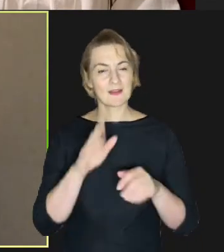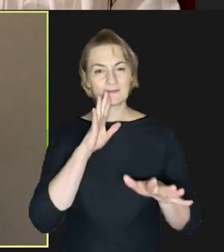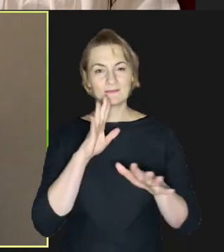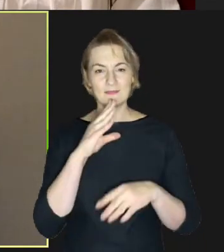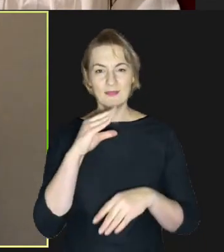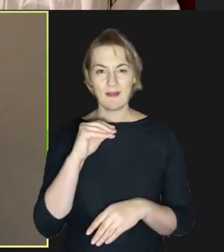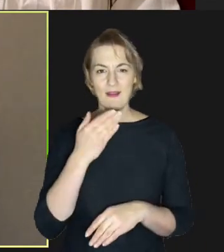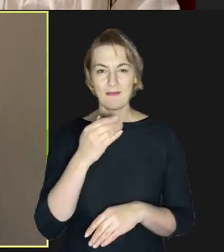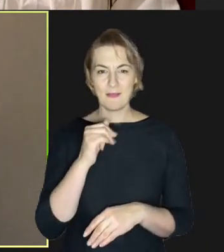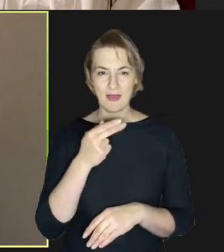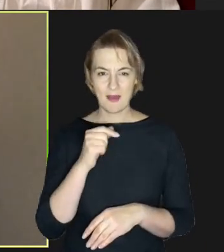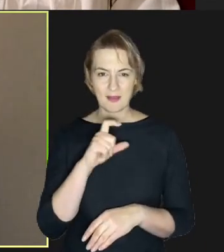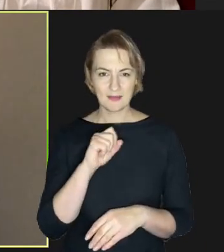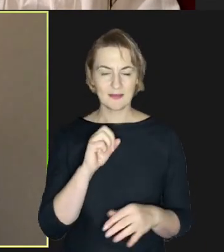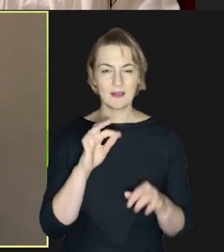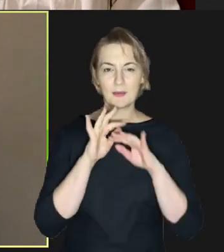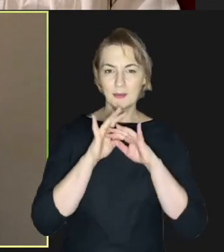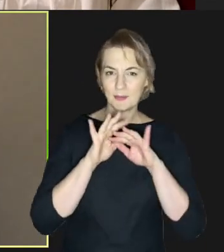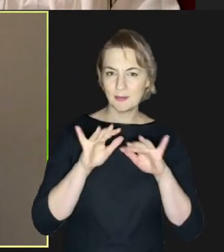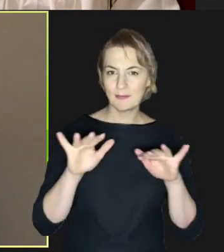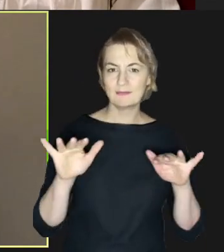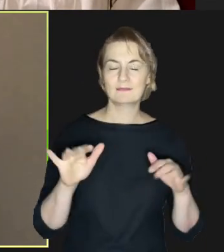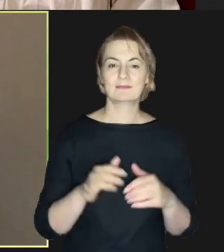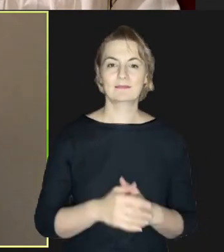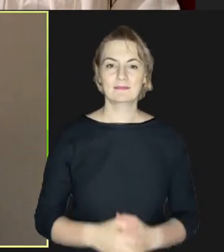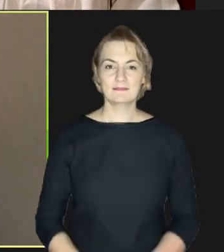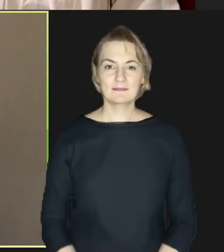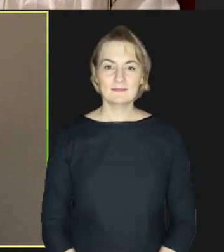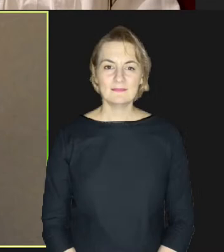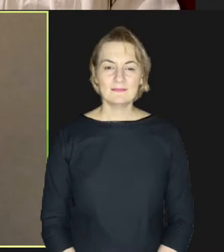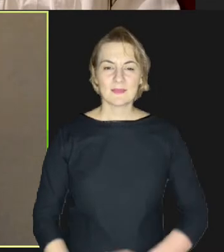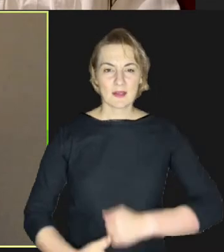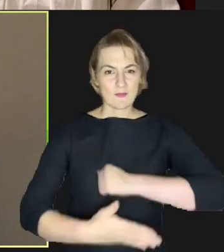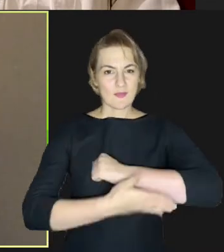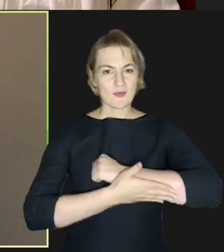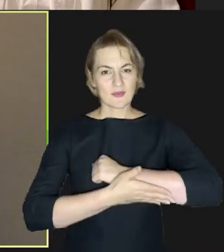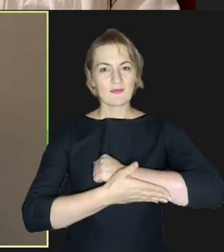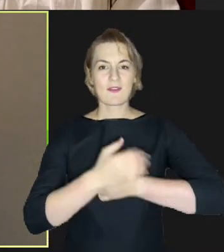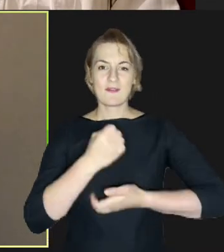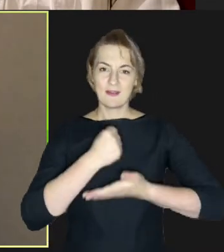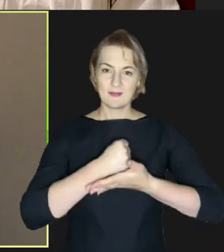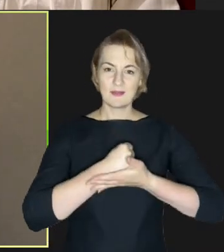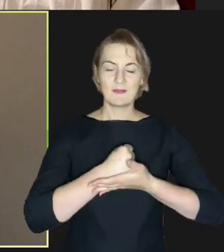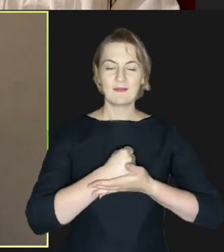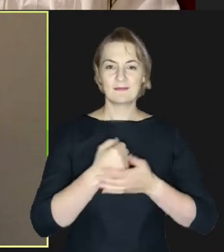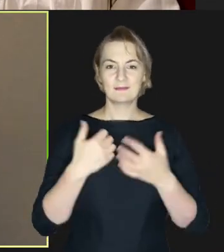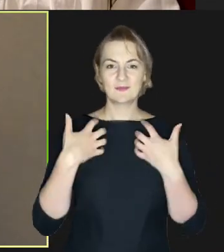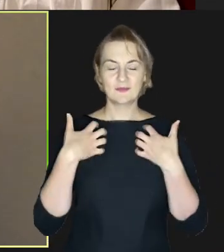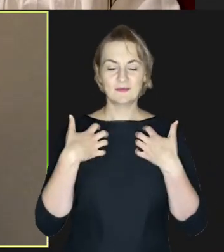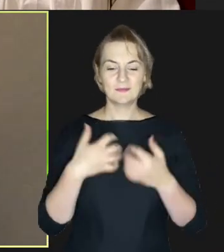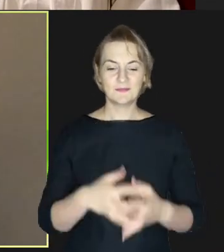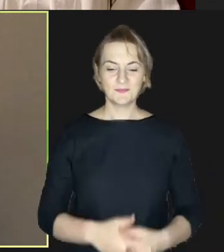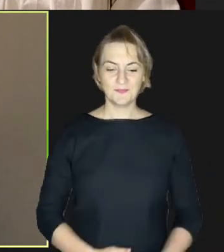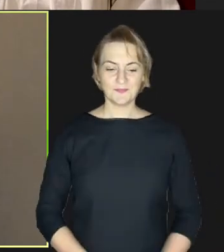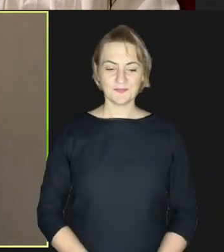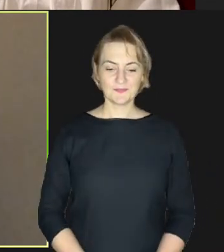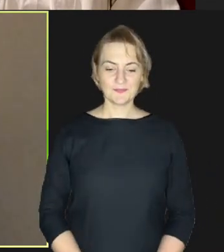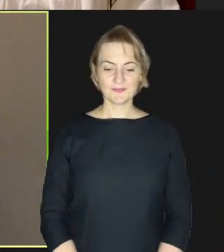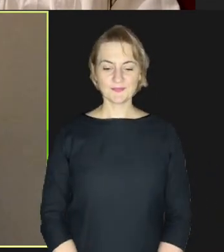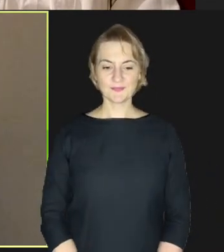tej jakiejś bazowej, prawda, fundamentalnej matrycy życia.